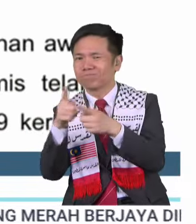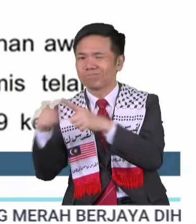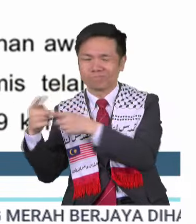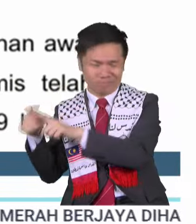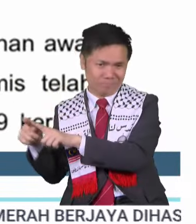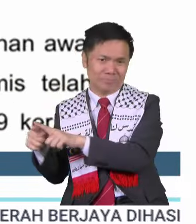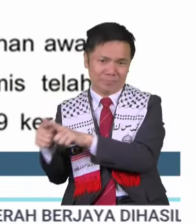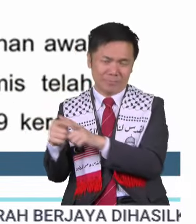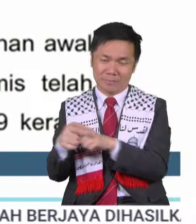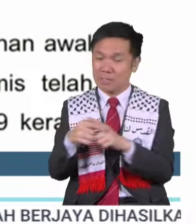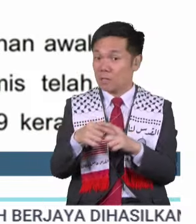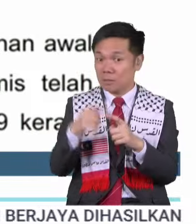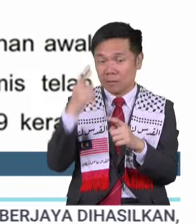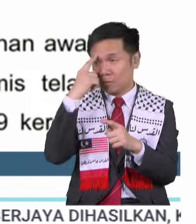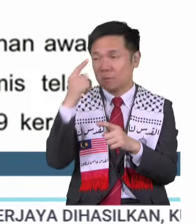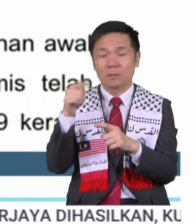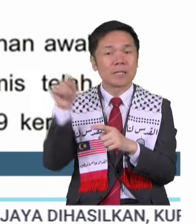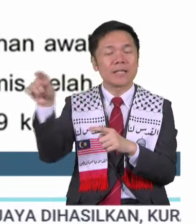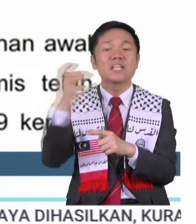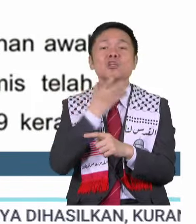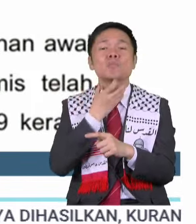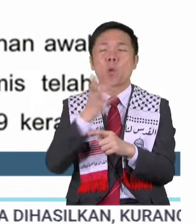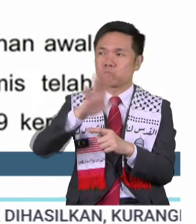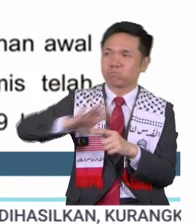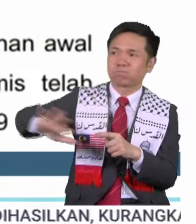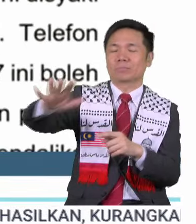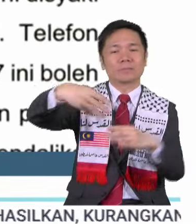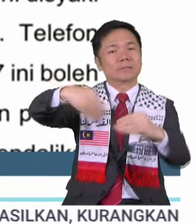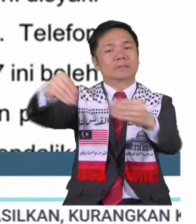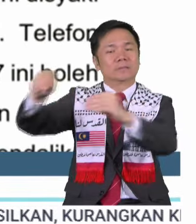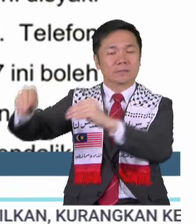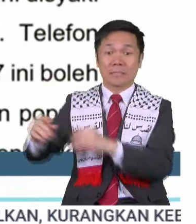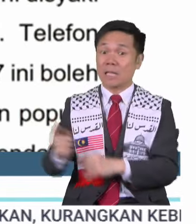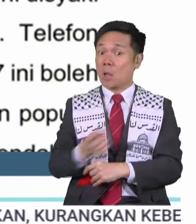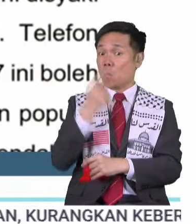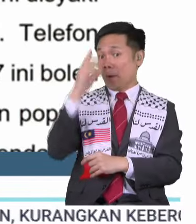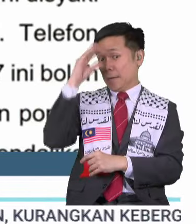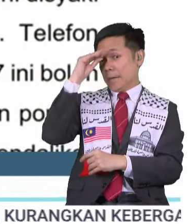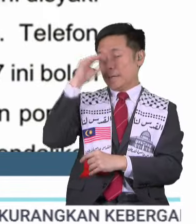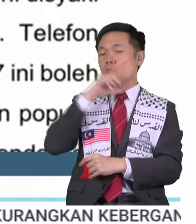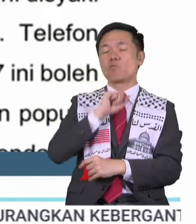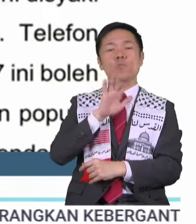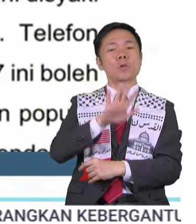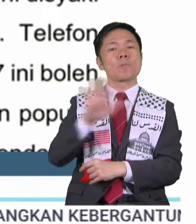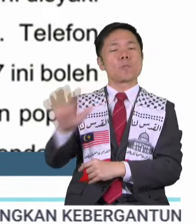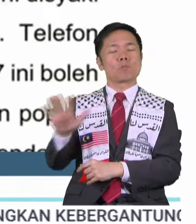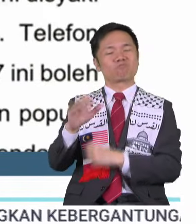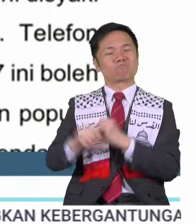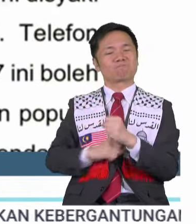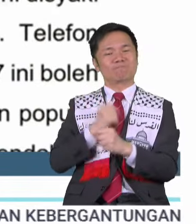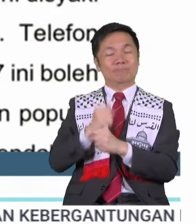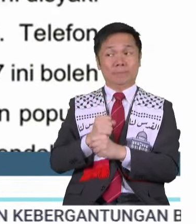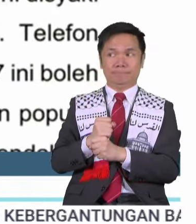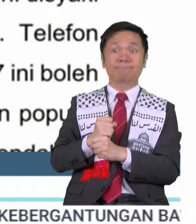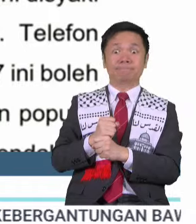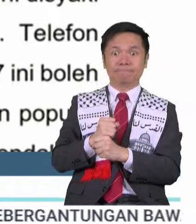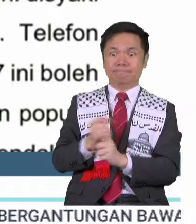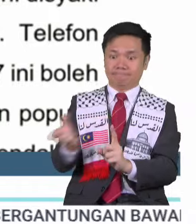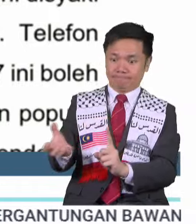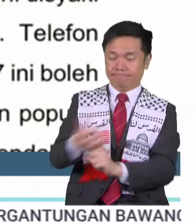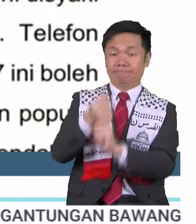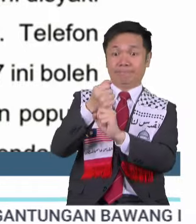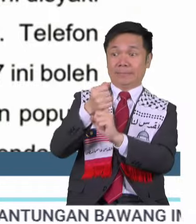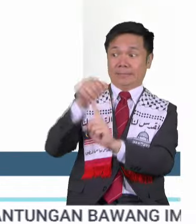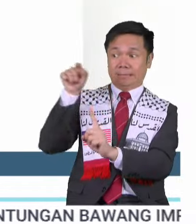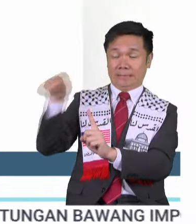untuk diedarkan di kedai telefon sekitar Ipoh turut ditahan seorang lelaki tempatan berusia 55 tahun yang di shaki pemilik